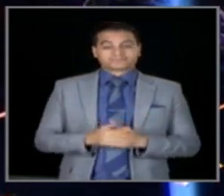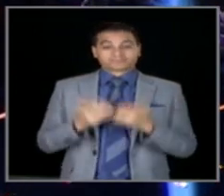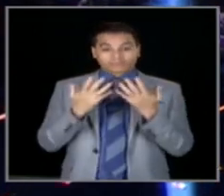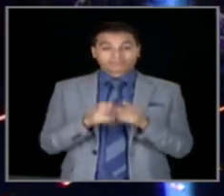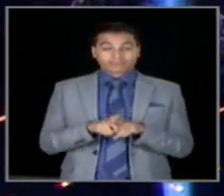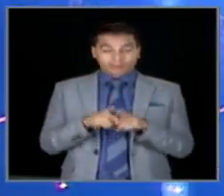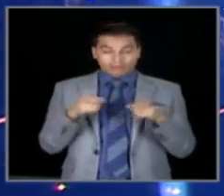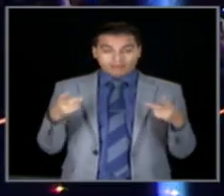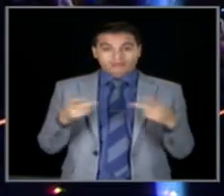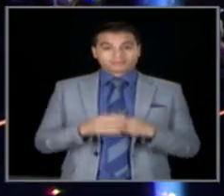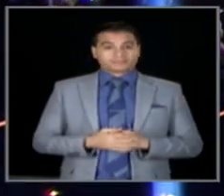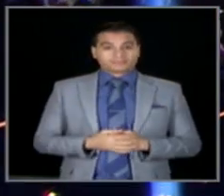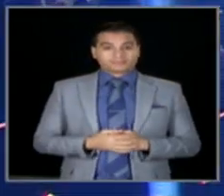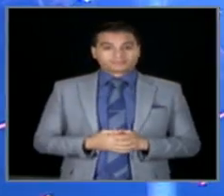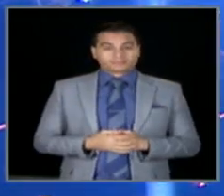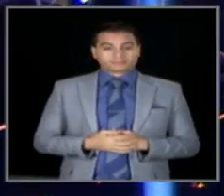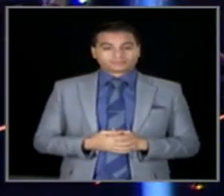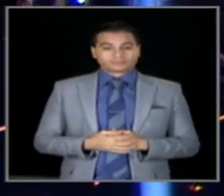النتيجة اتغيرت.